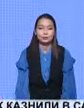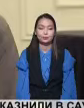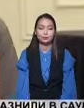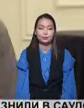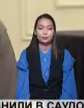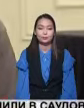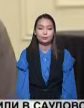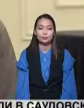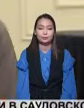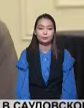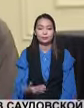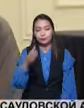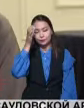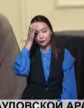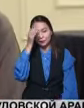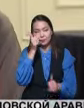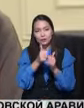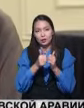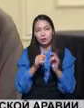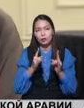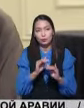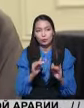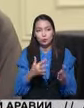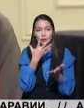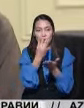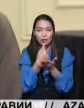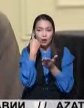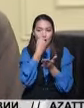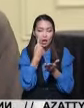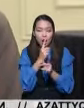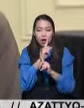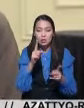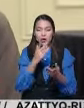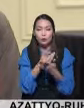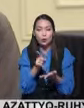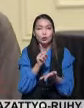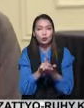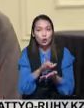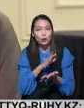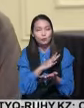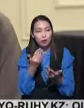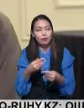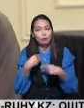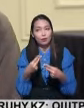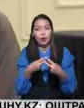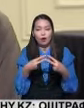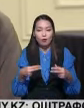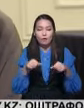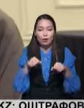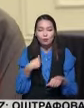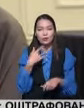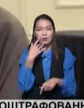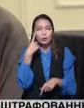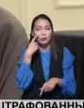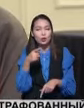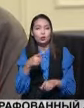Говоря об инклюзивном образовании, у каждого ребенка есть свои индивидуальные особенности, и мы должны давать им равные возможности. Я всегда подчеркиваю, что мы